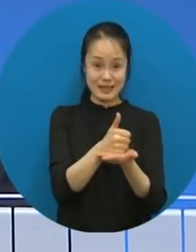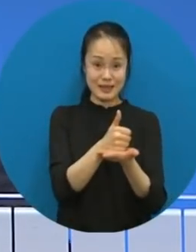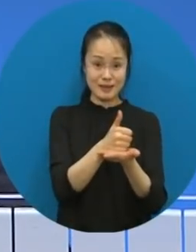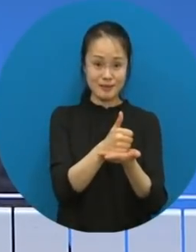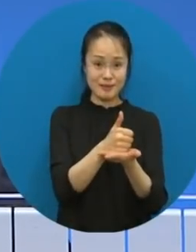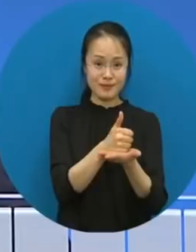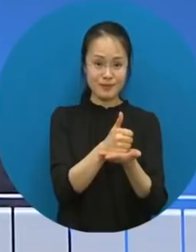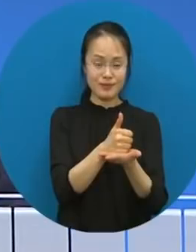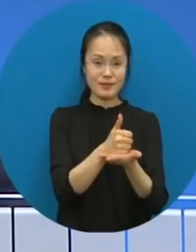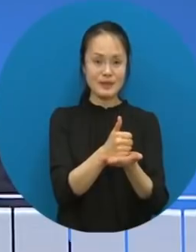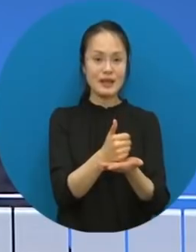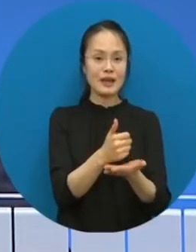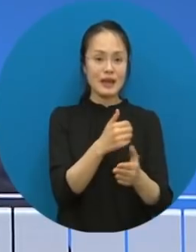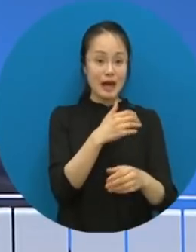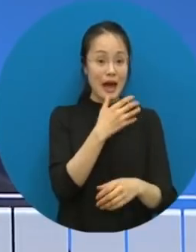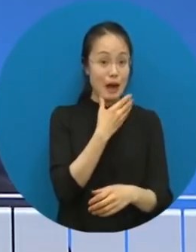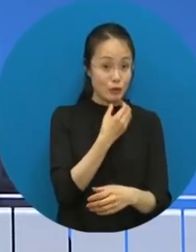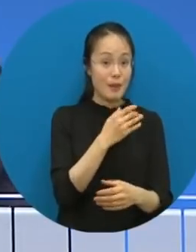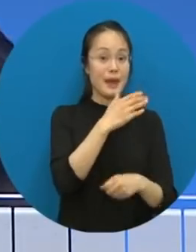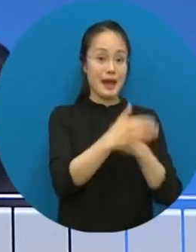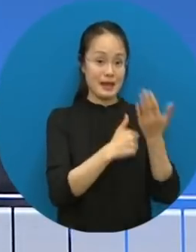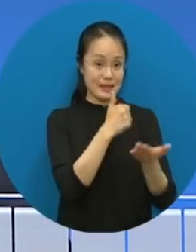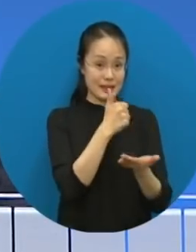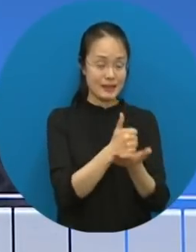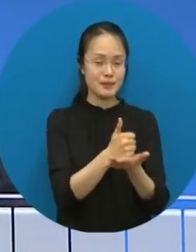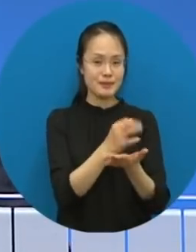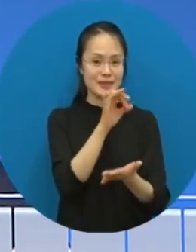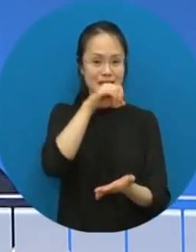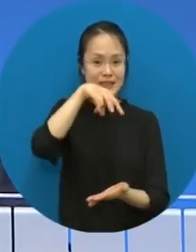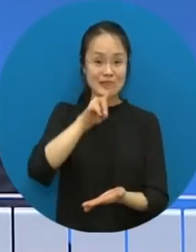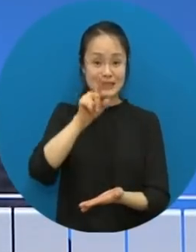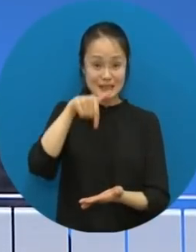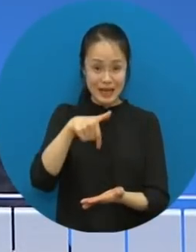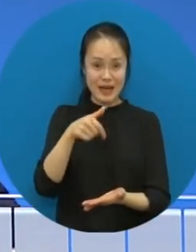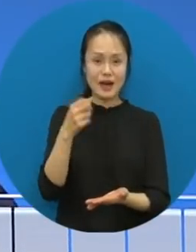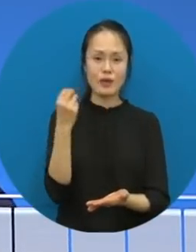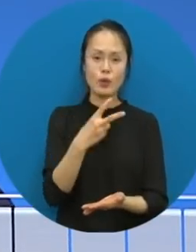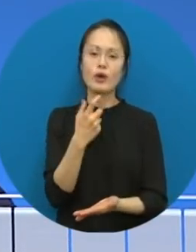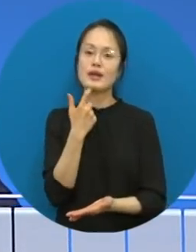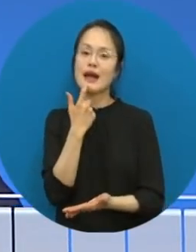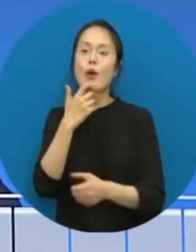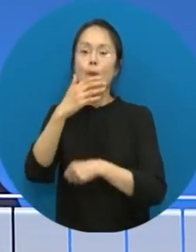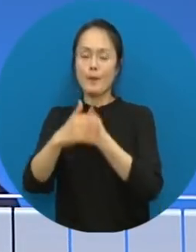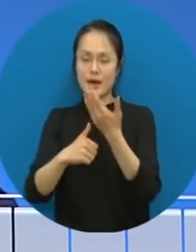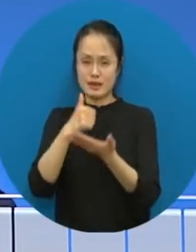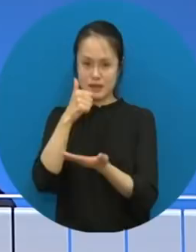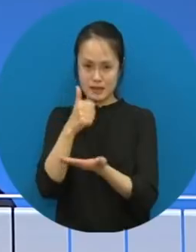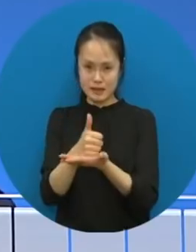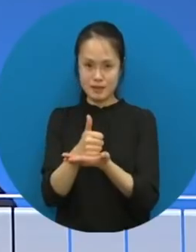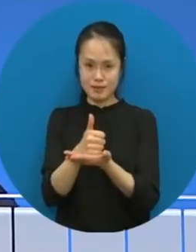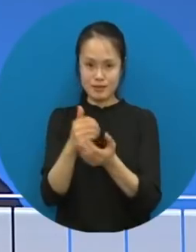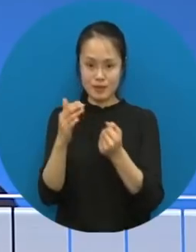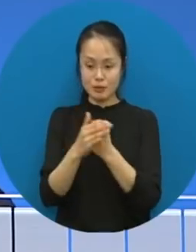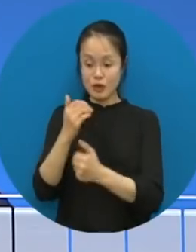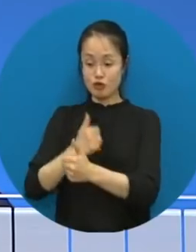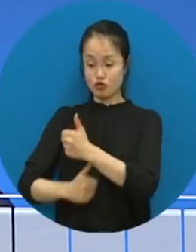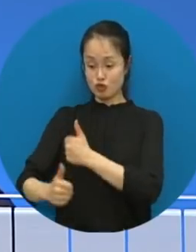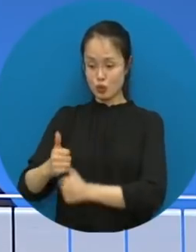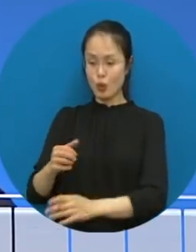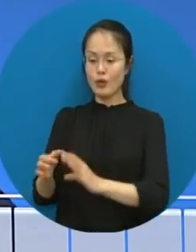하나님, 야곱의 하나님, 곧 이스라엘의 하나님이라 계속 전하라. 그것이 우리에게 오늘